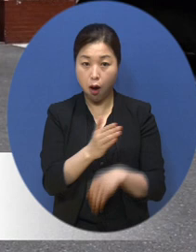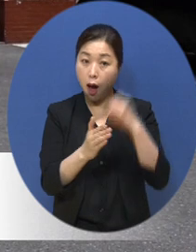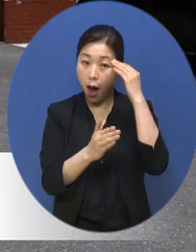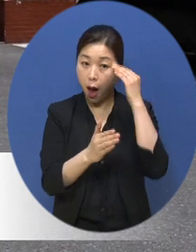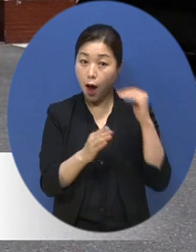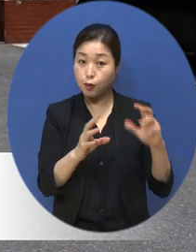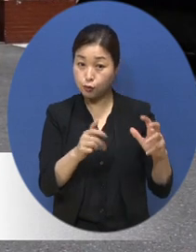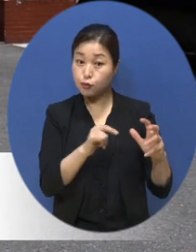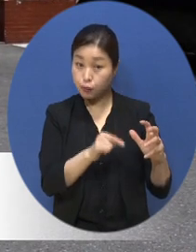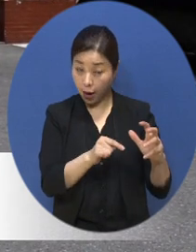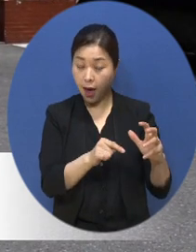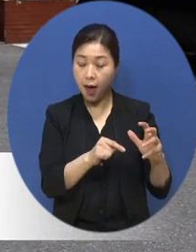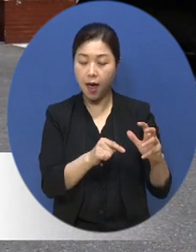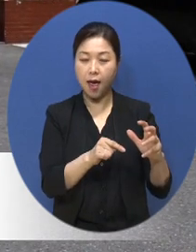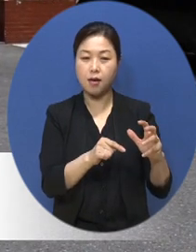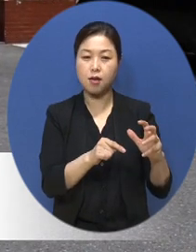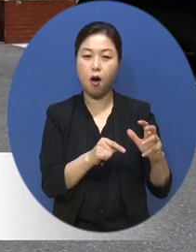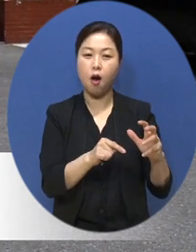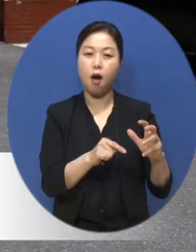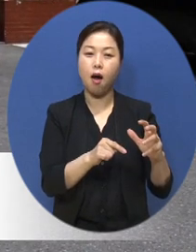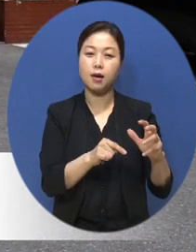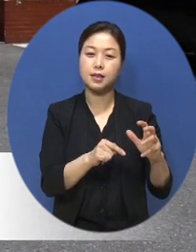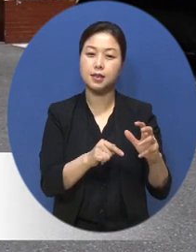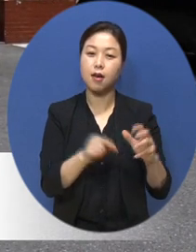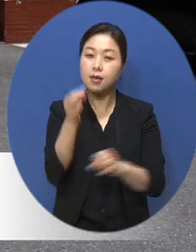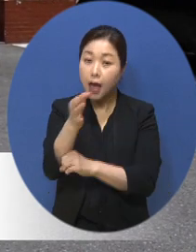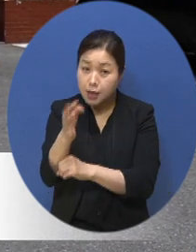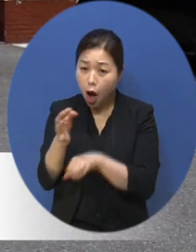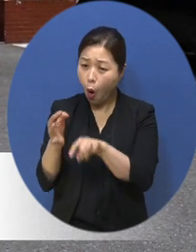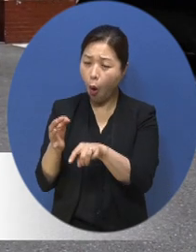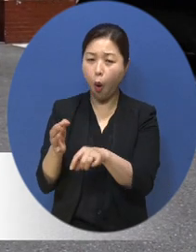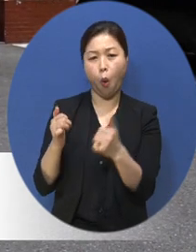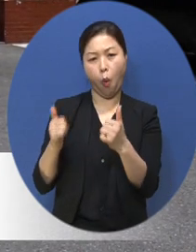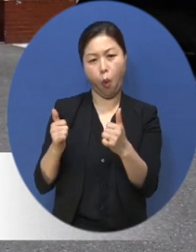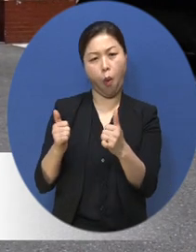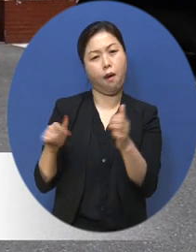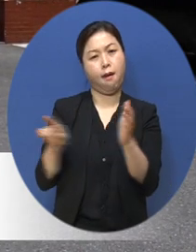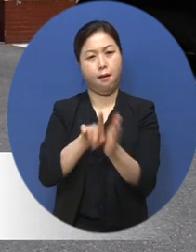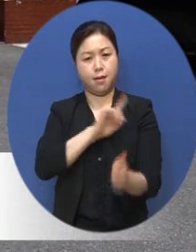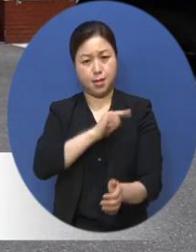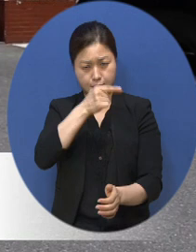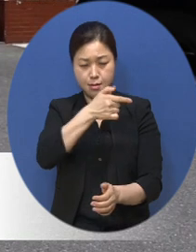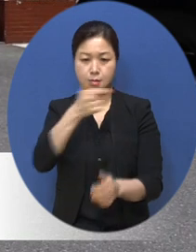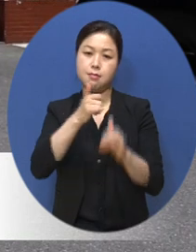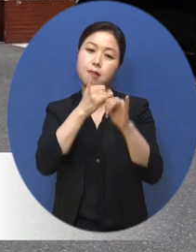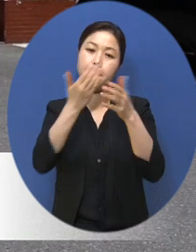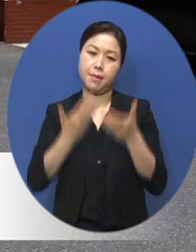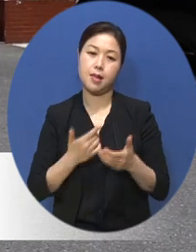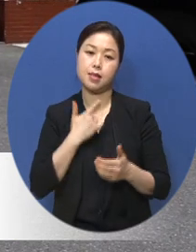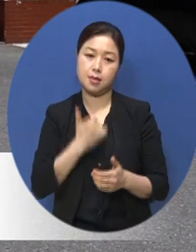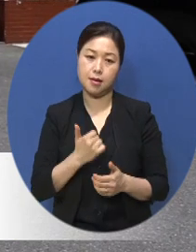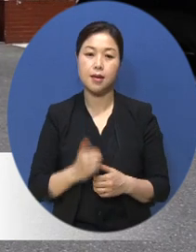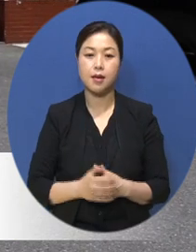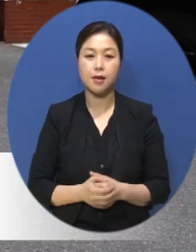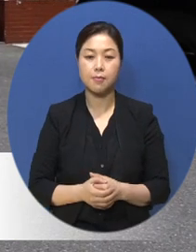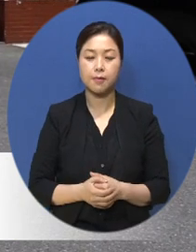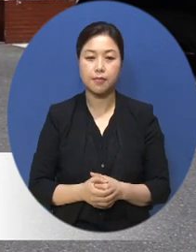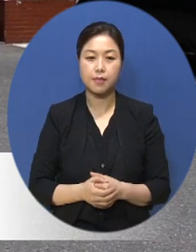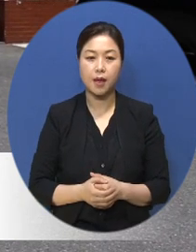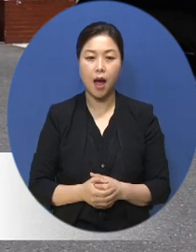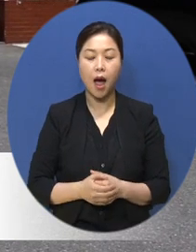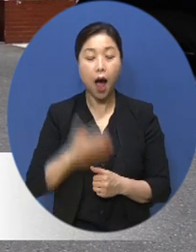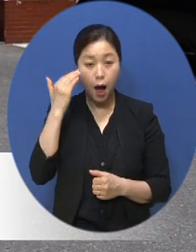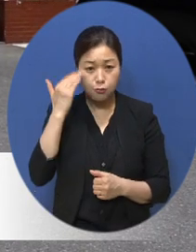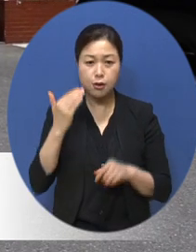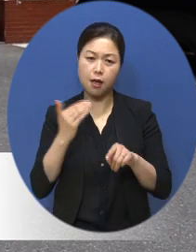대한민국 소비자 신뢰 브랜드 대상에 6년 연속으로 대상을 수상할 만큼 대한민국